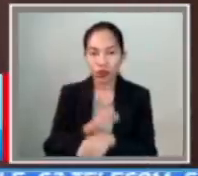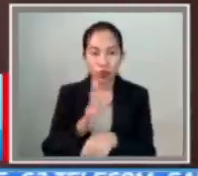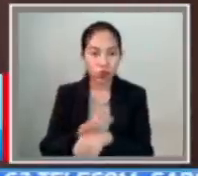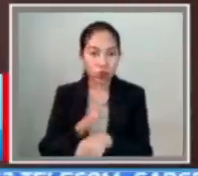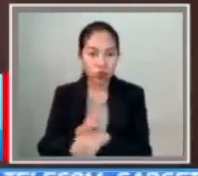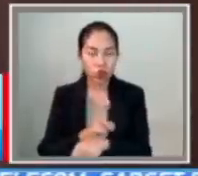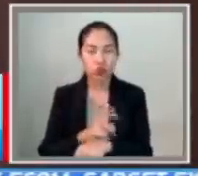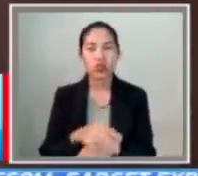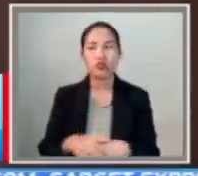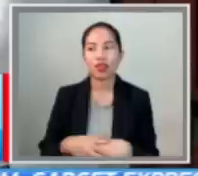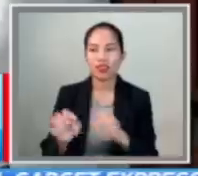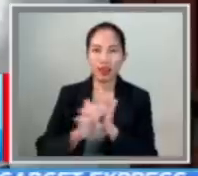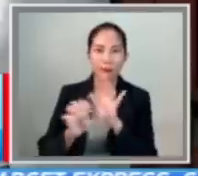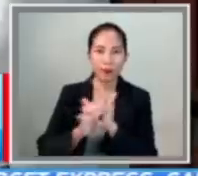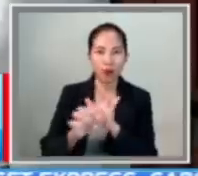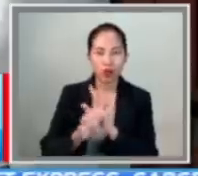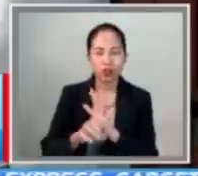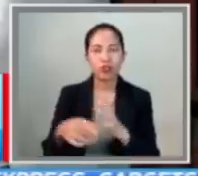service.